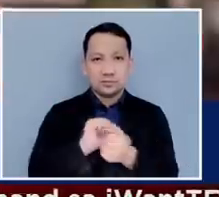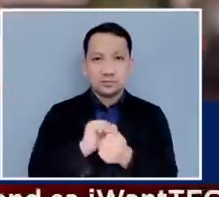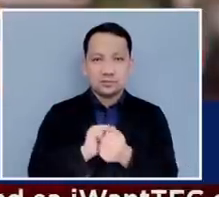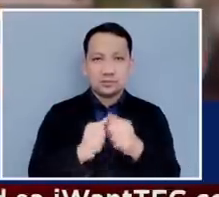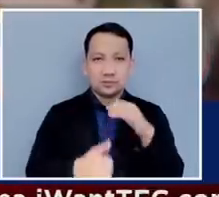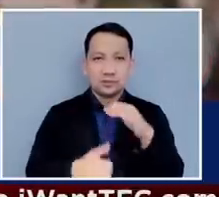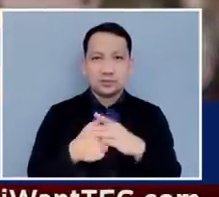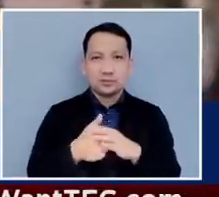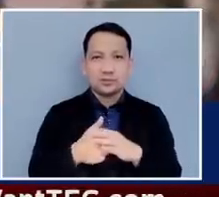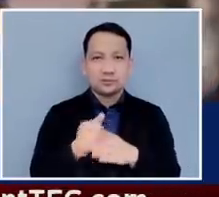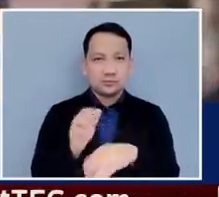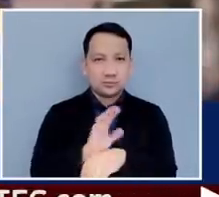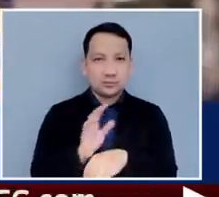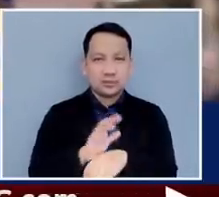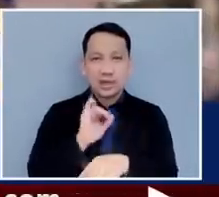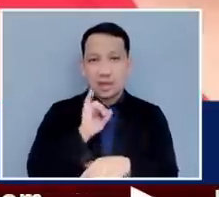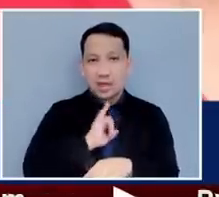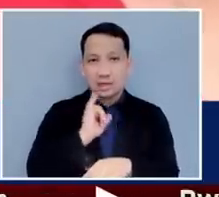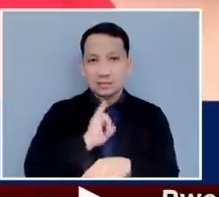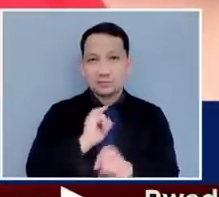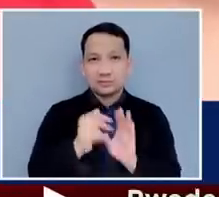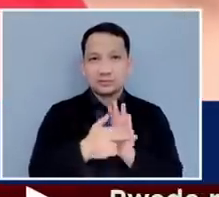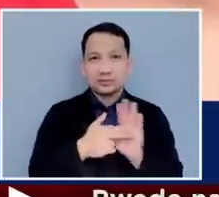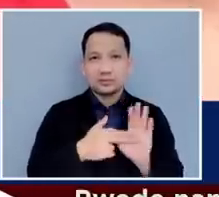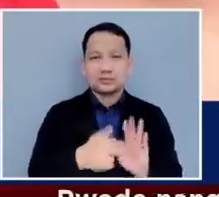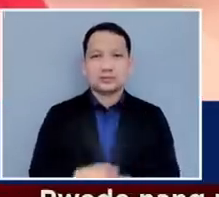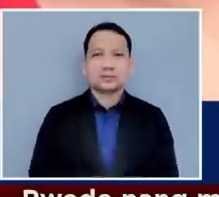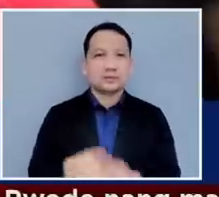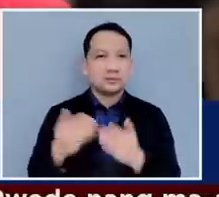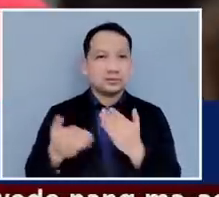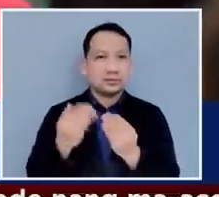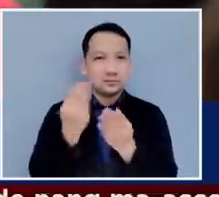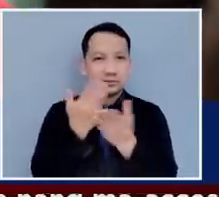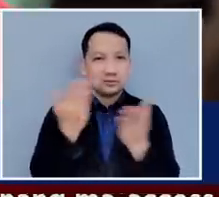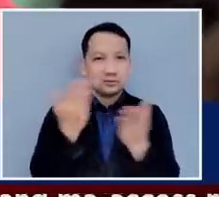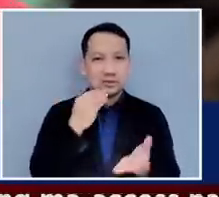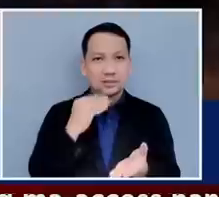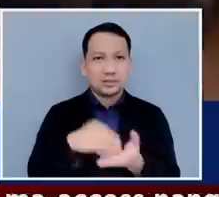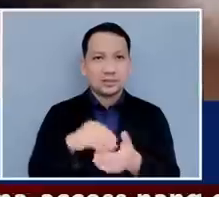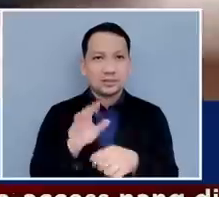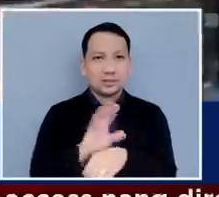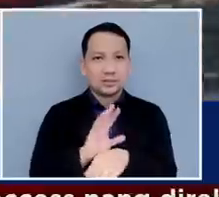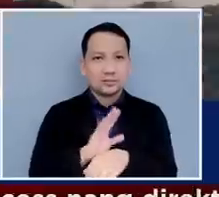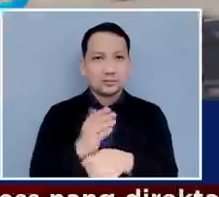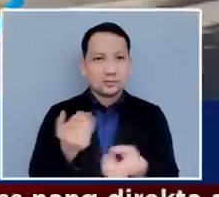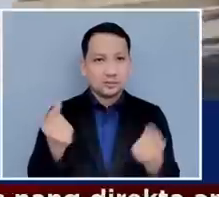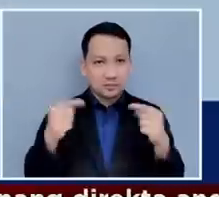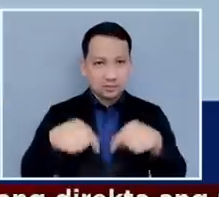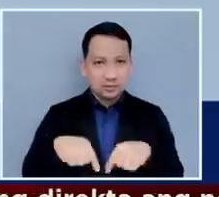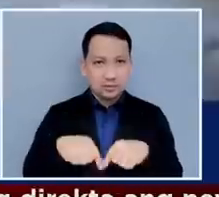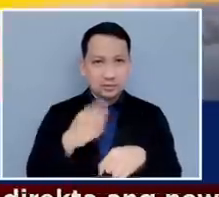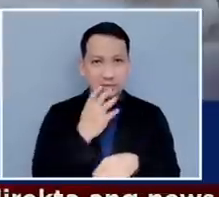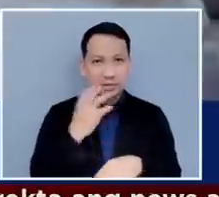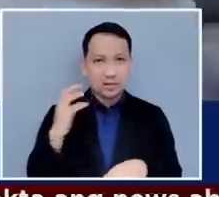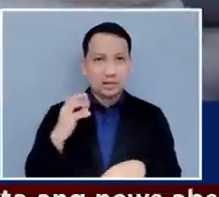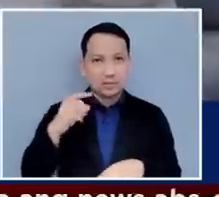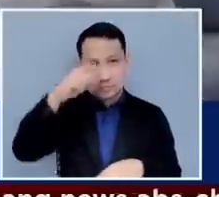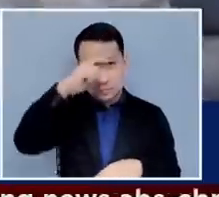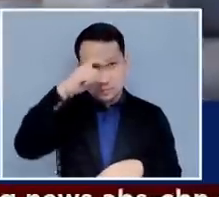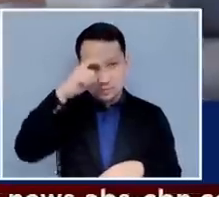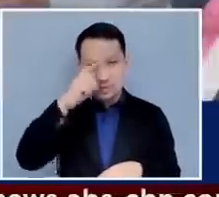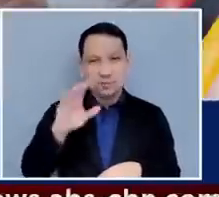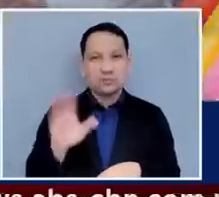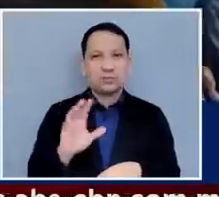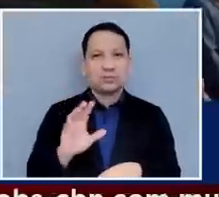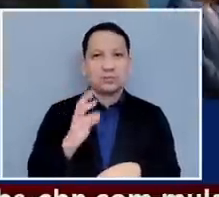isang film ang ice cream brand. Simple lang naman ang mensahe ng film. Sa paparating na tag-init o summer, huwag na natin sabayan ng